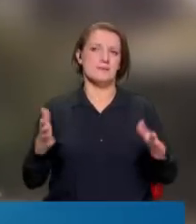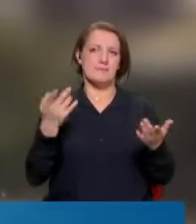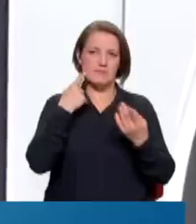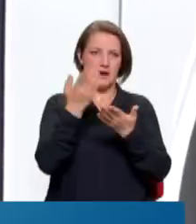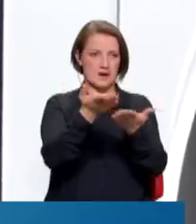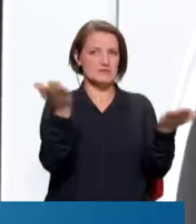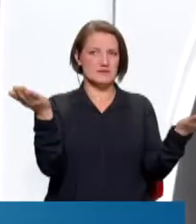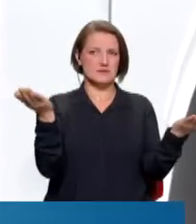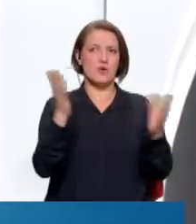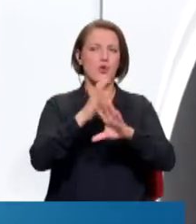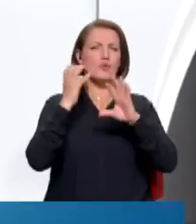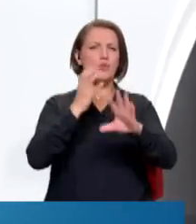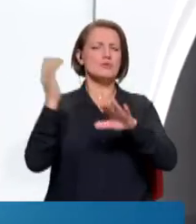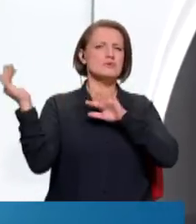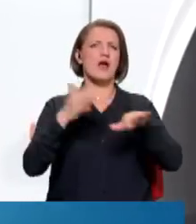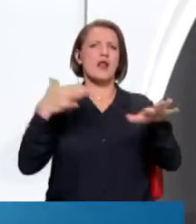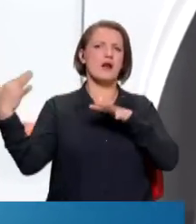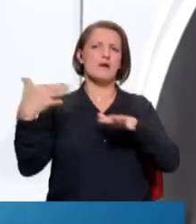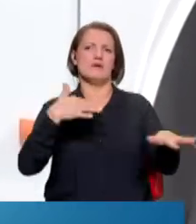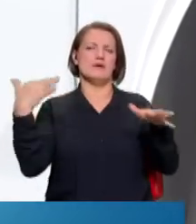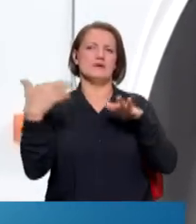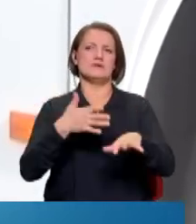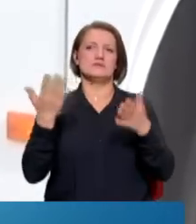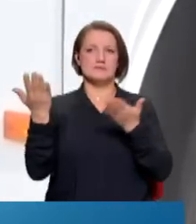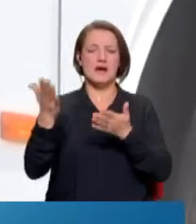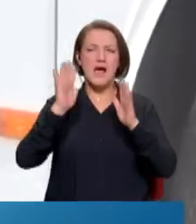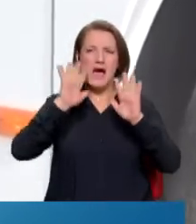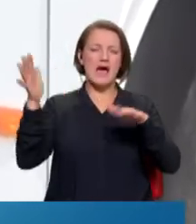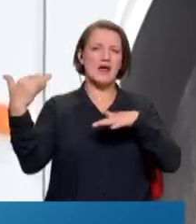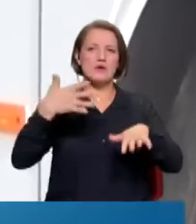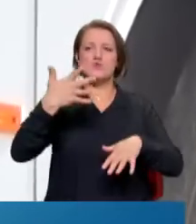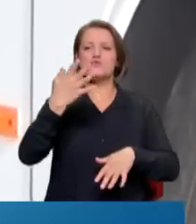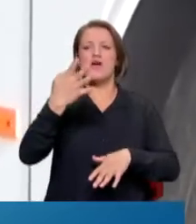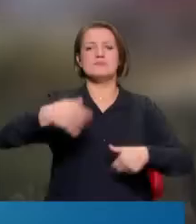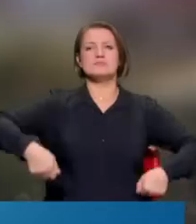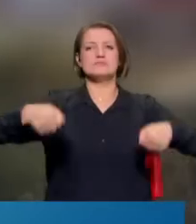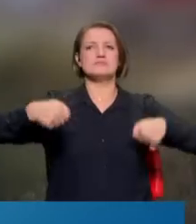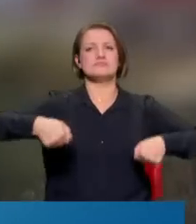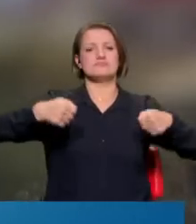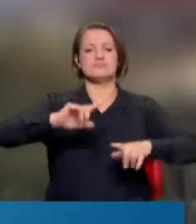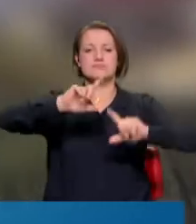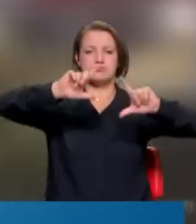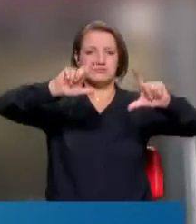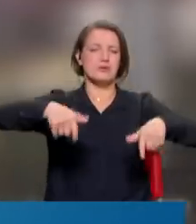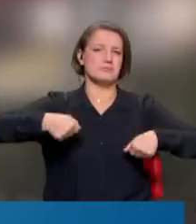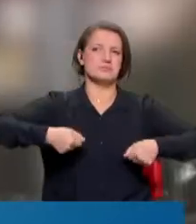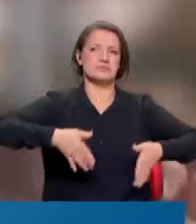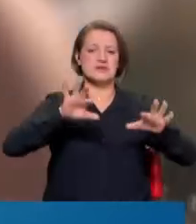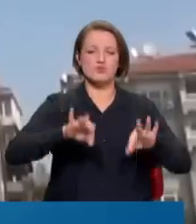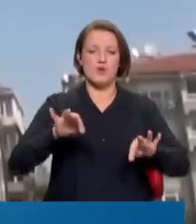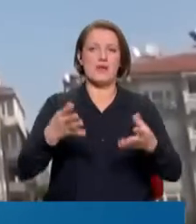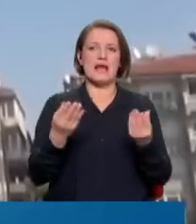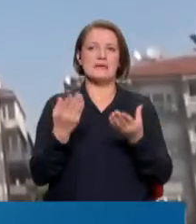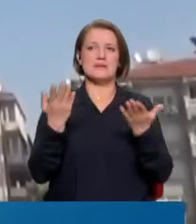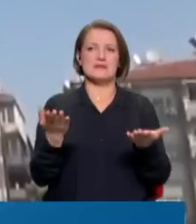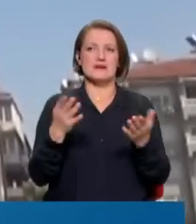mısın otobüs otobüs gelü hamd olsun Şükürler olsun Her gelen üçer beşer tane alıyor yani şu an kalabalık bu